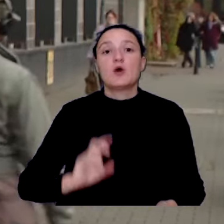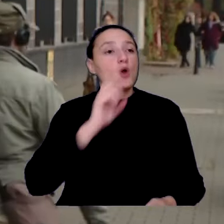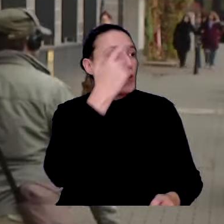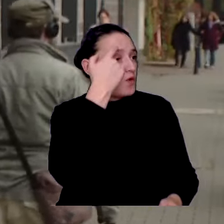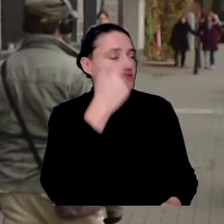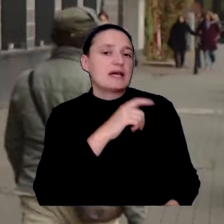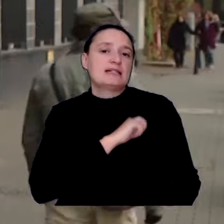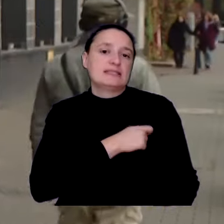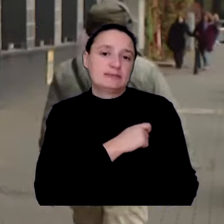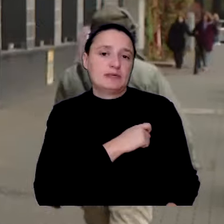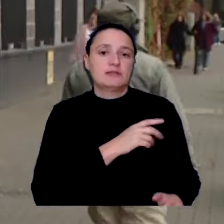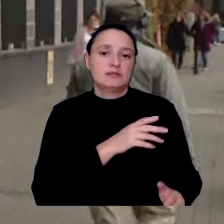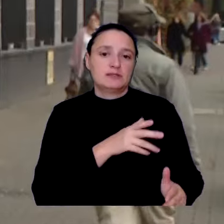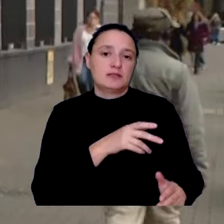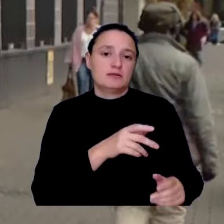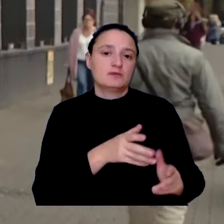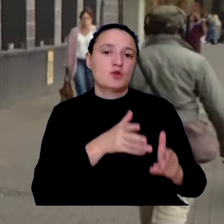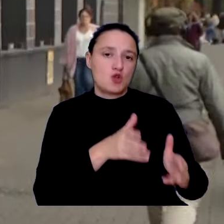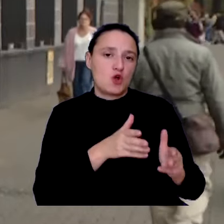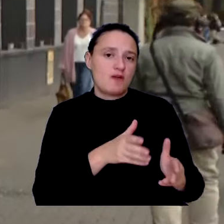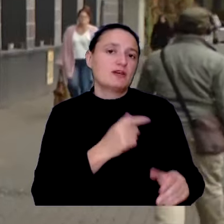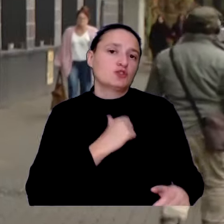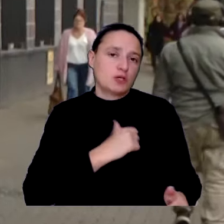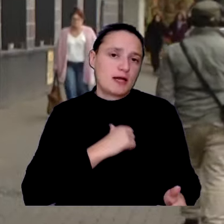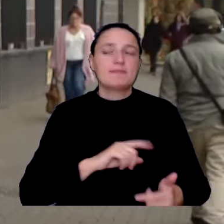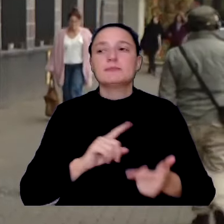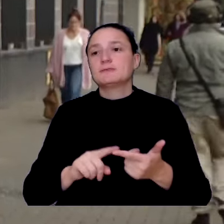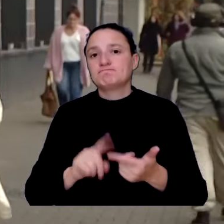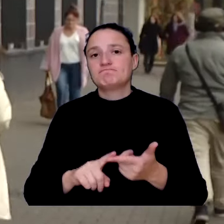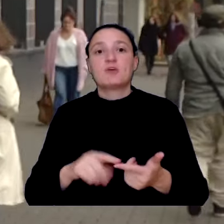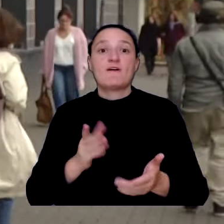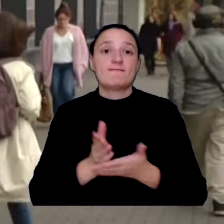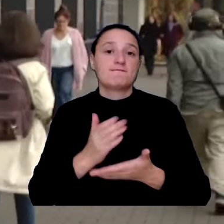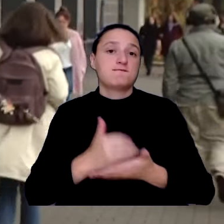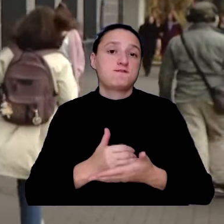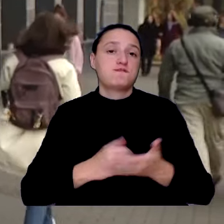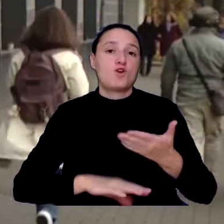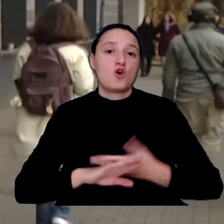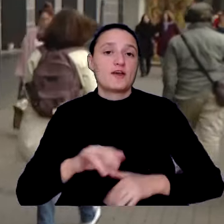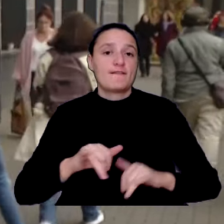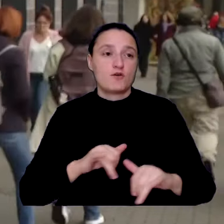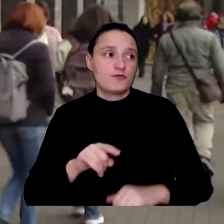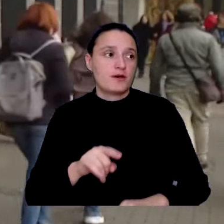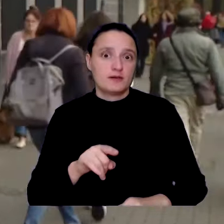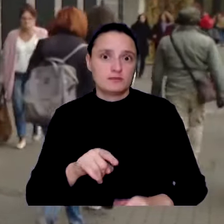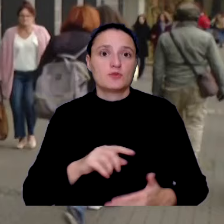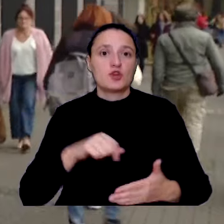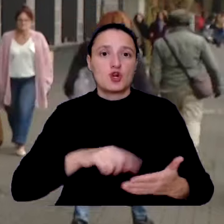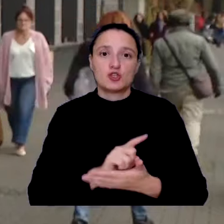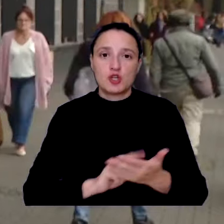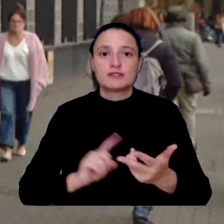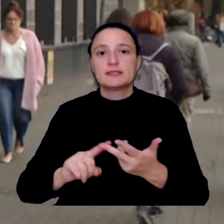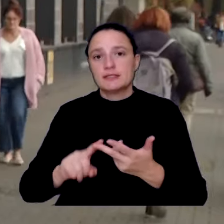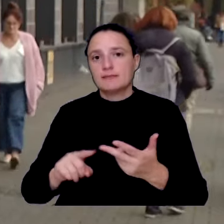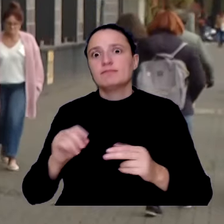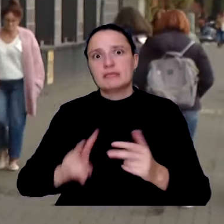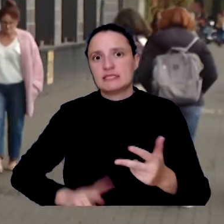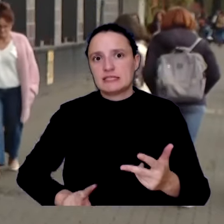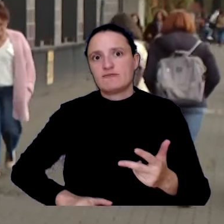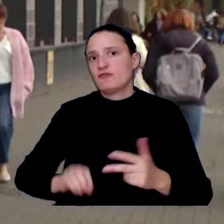Transportu Drogowego, zarówno ze strony wojewody dolnośląskiego, ale także Ministerstwa Infrastruktury, bowiem